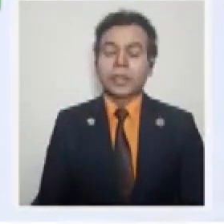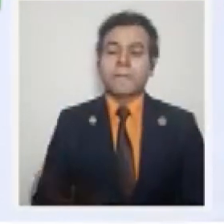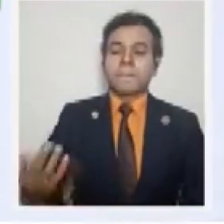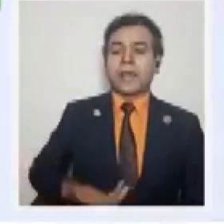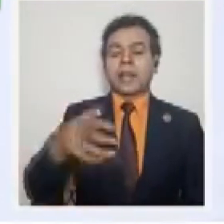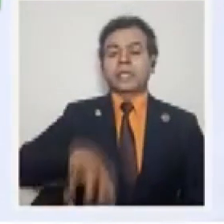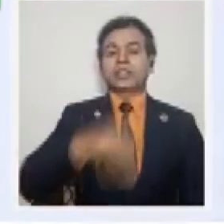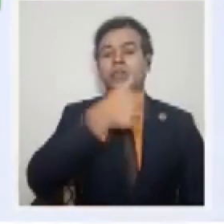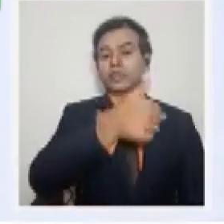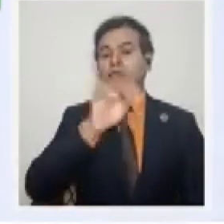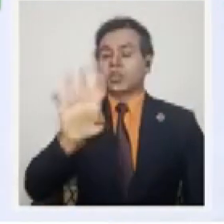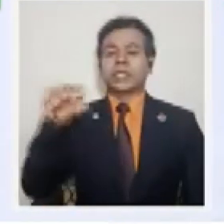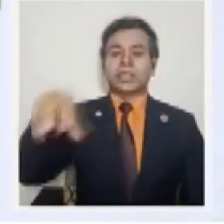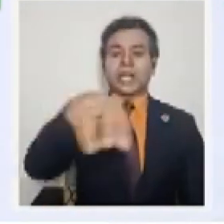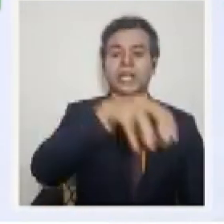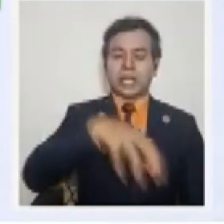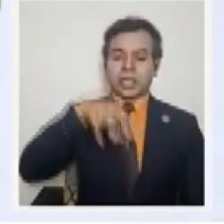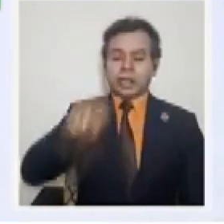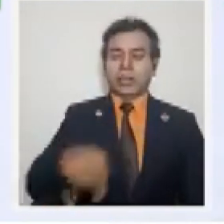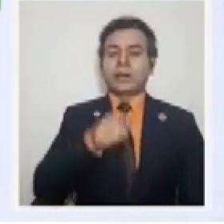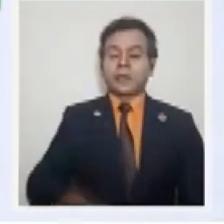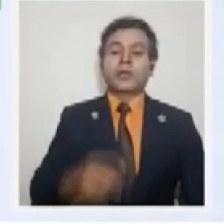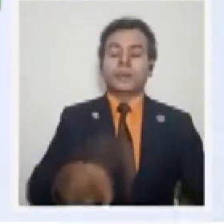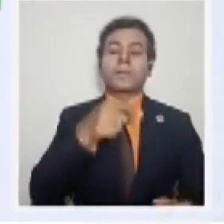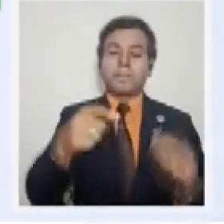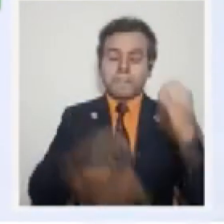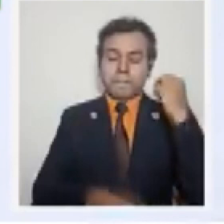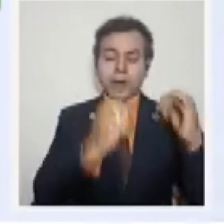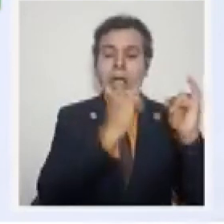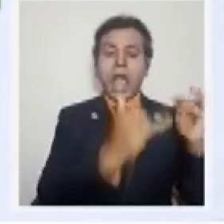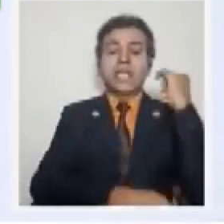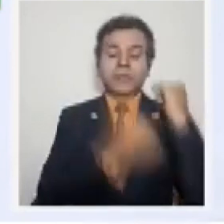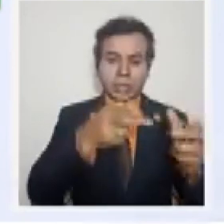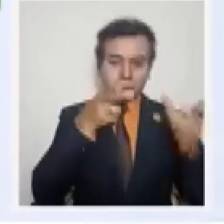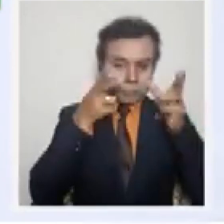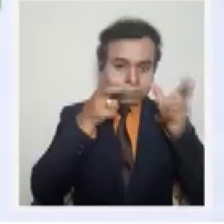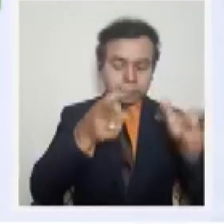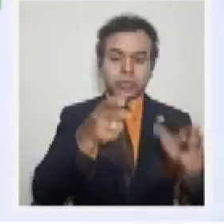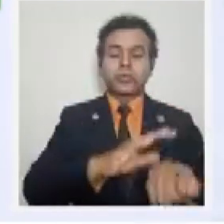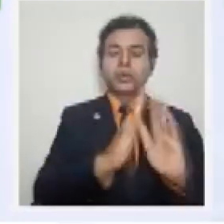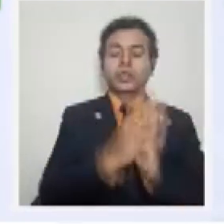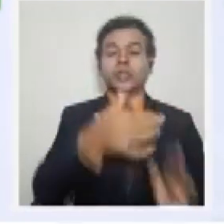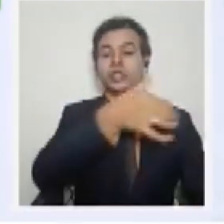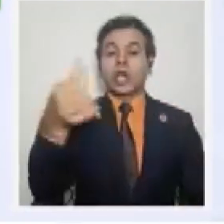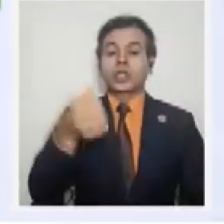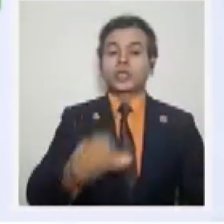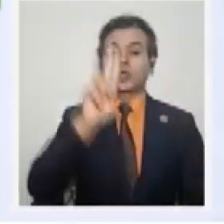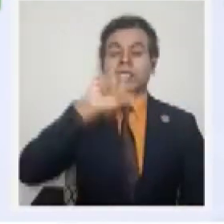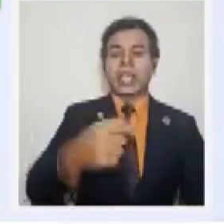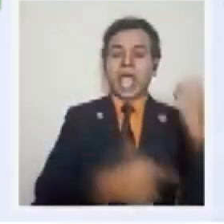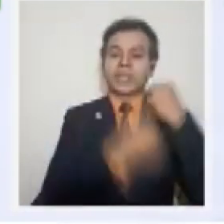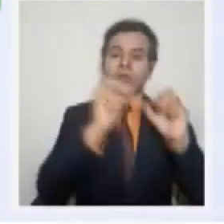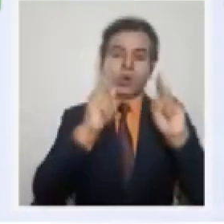60,181 জন, এটা প্রাতিষ্ঠানিক এবং বাসায় কোয়ারেন্টাইন সহ। সারা দেশে 64 জেলার সকল উপজেলা এবং জেলা পর্যায়ে